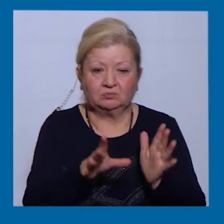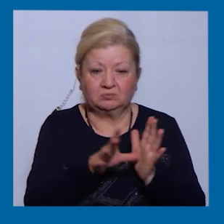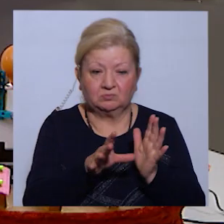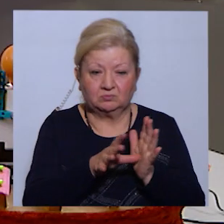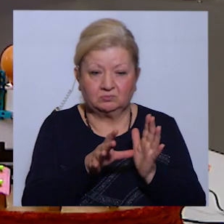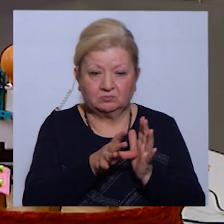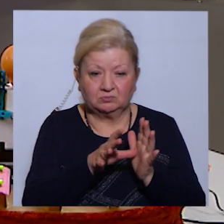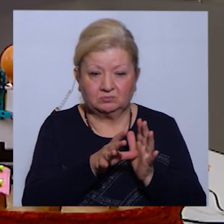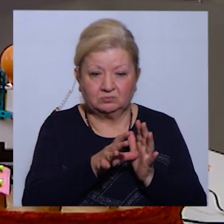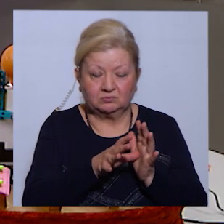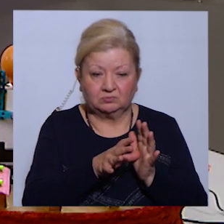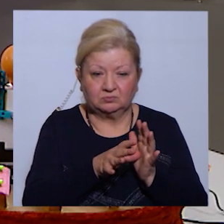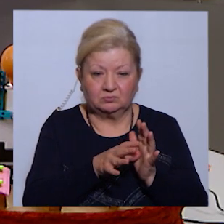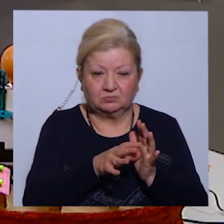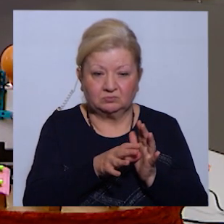ძაბა